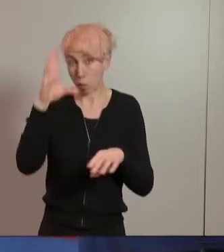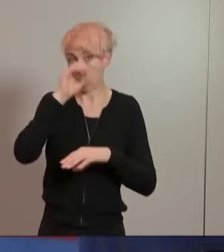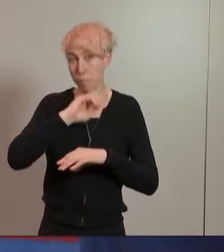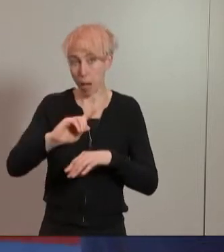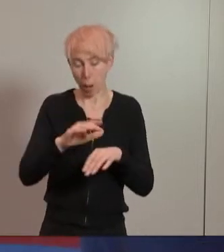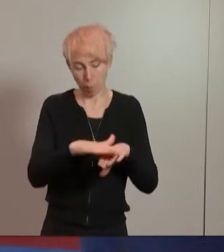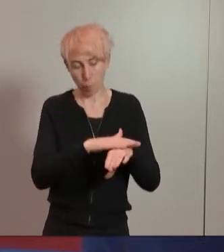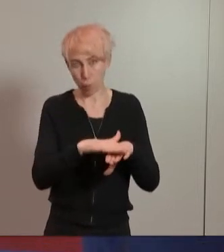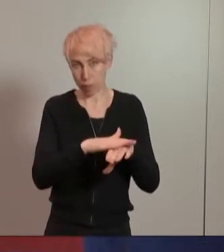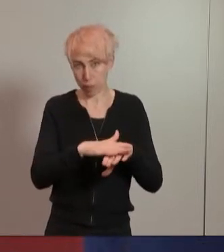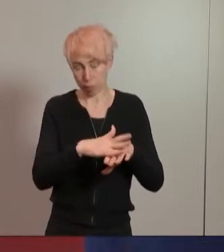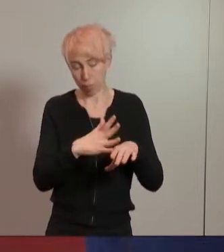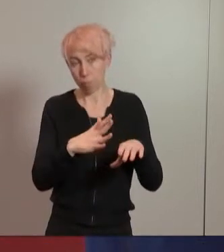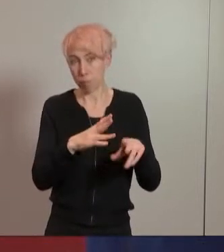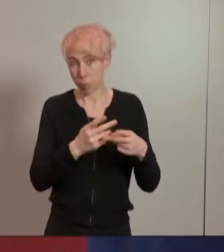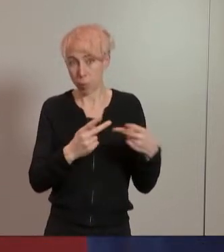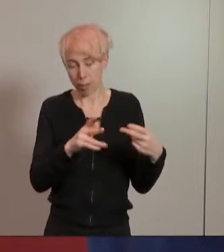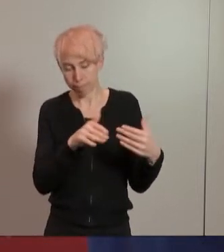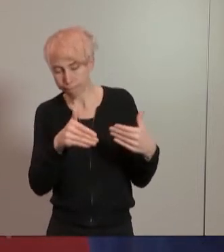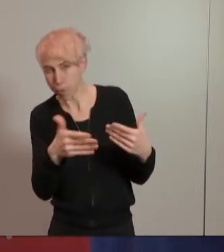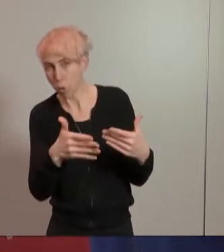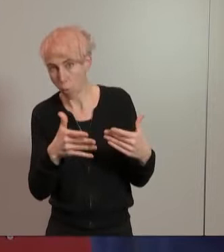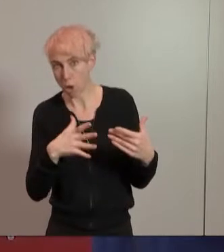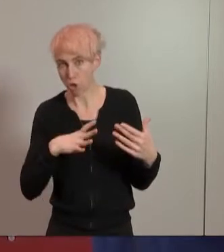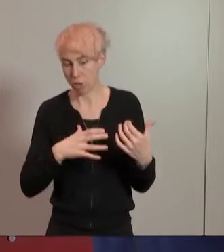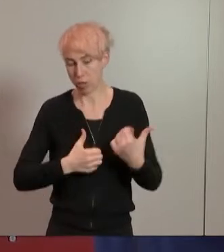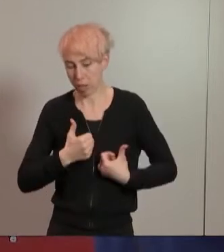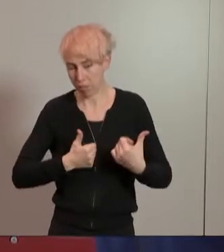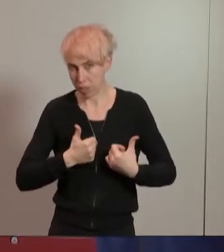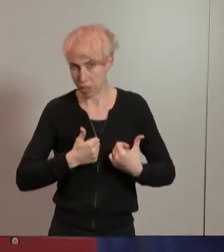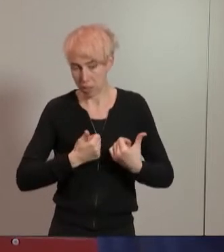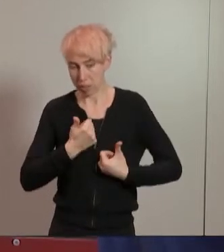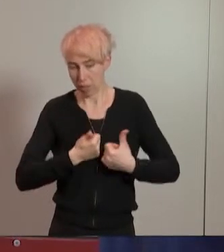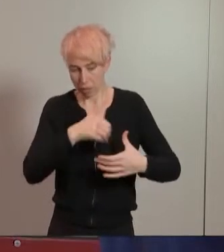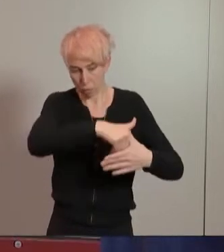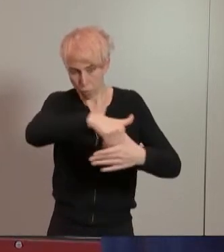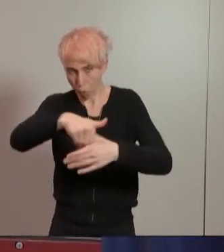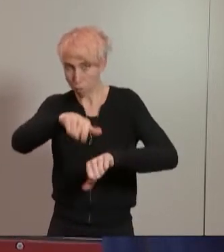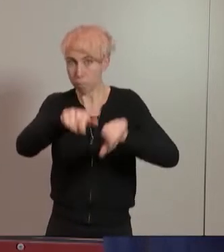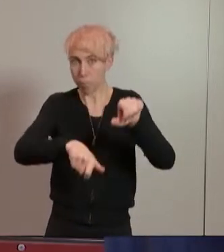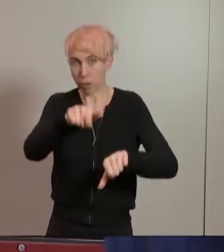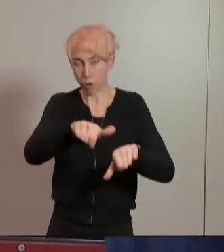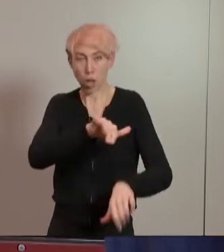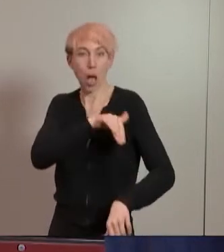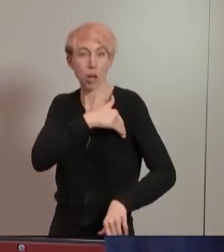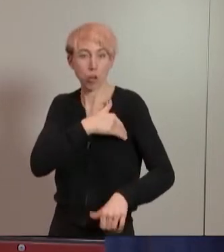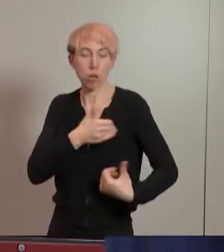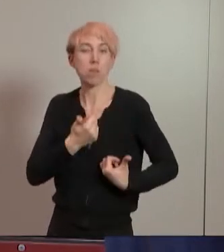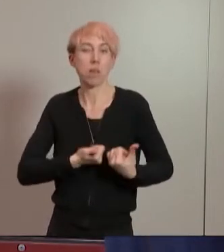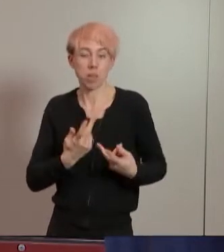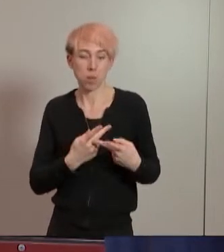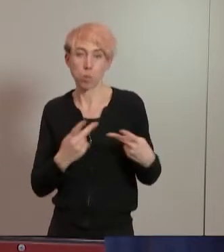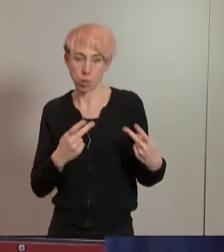y a des services et qu'au sein de chaque service, des agents du service public qui œuvrent à